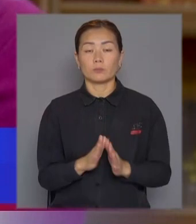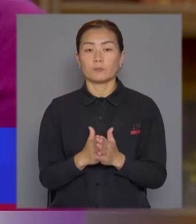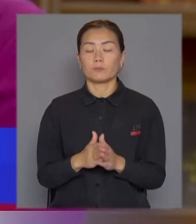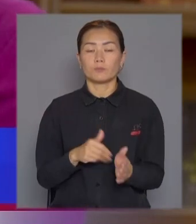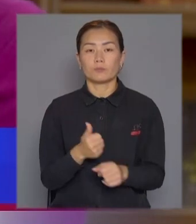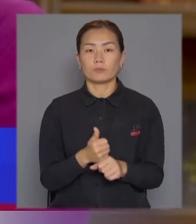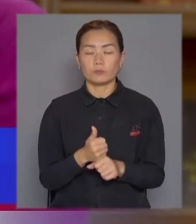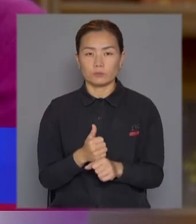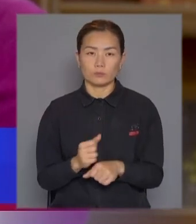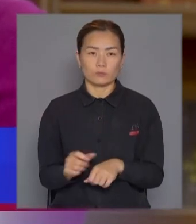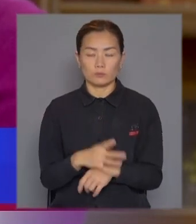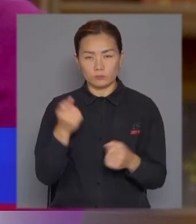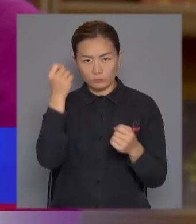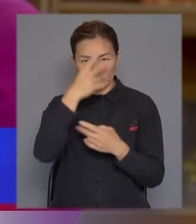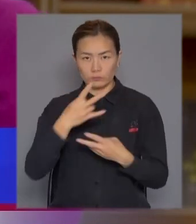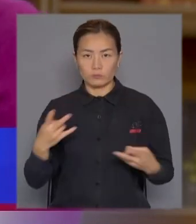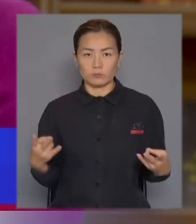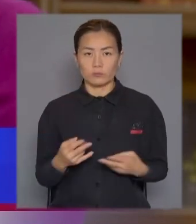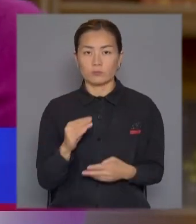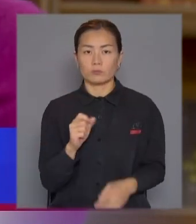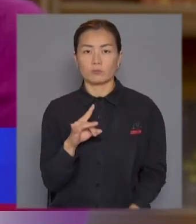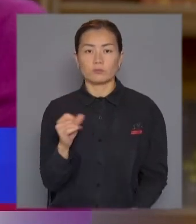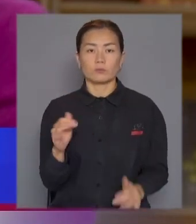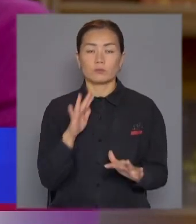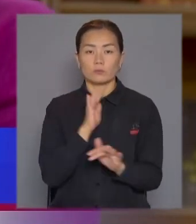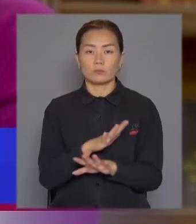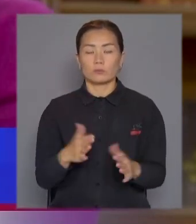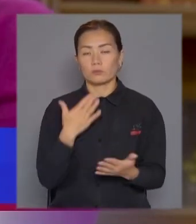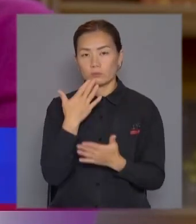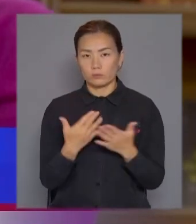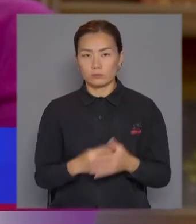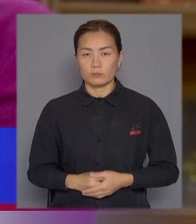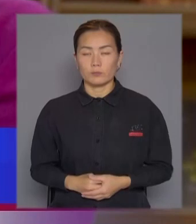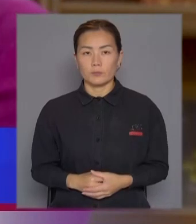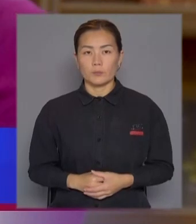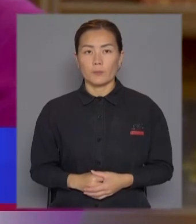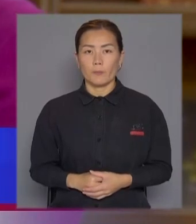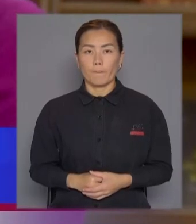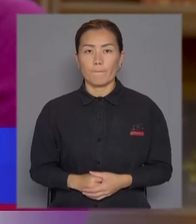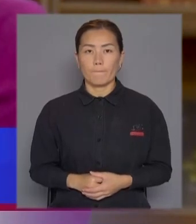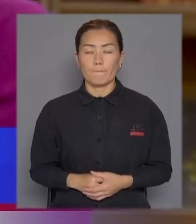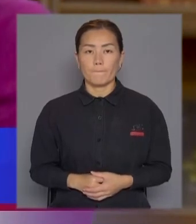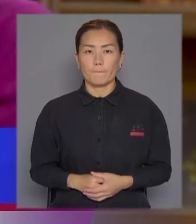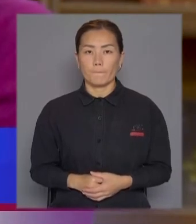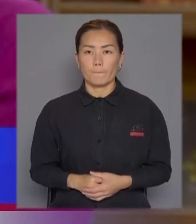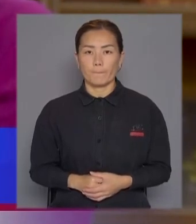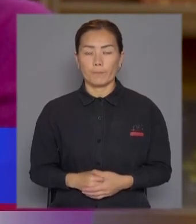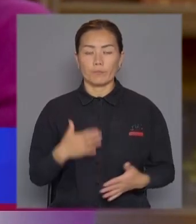шығармашылығымен жете таныс болуы, Фариза апайдың өлеңдерін оқуы біздің көңілімізге кәдімгідей қуаныш